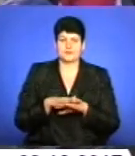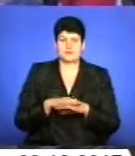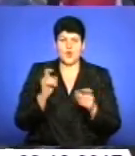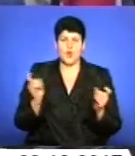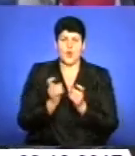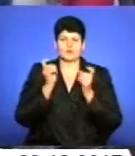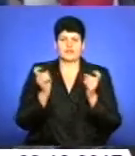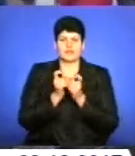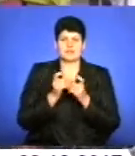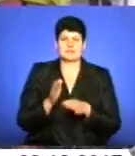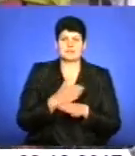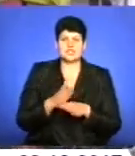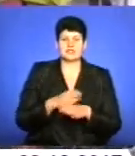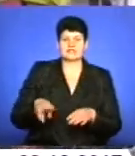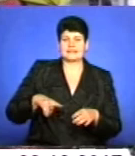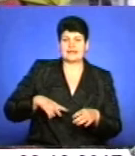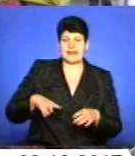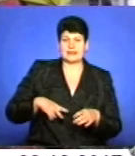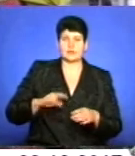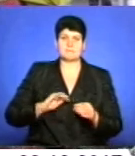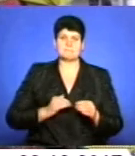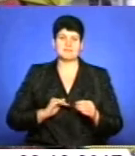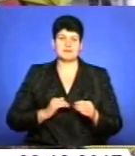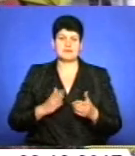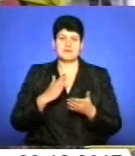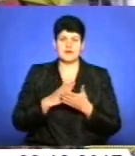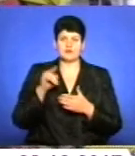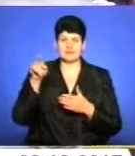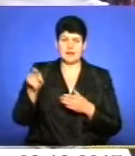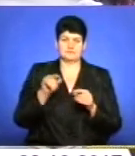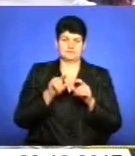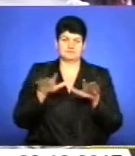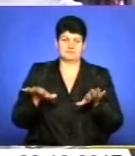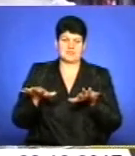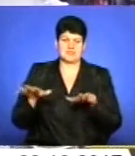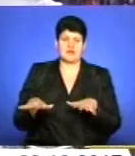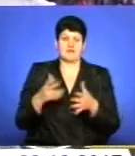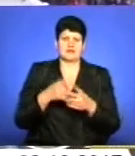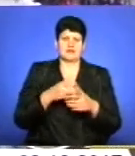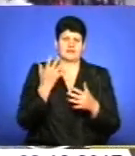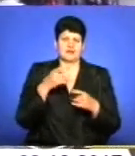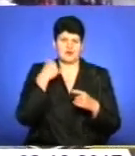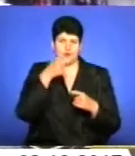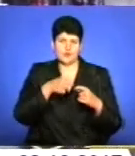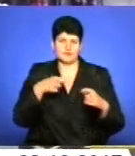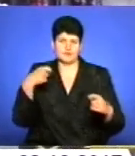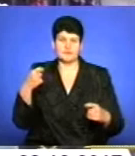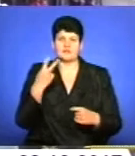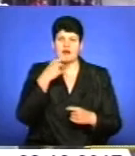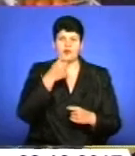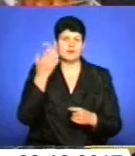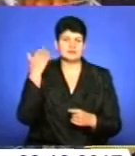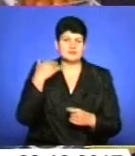Конфлікт між дирекцією Тернопільського міського ринку та підприємцями, які мають там торгові місця, триває вже кілька років. Зокрема, 2 роки тому людям не